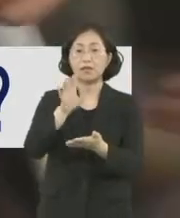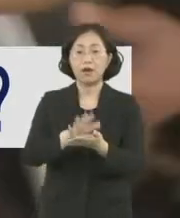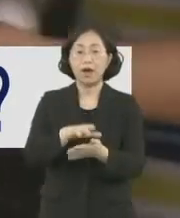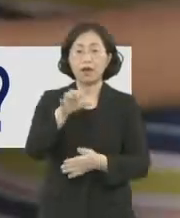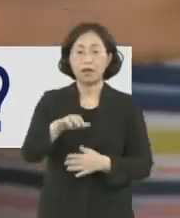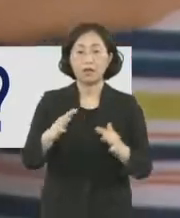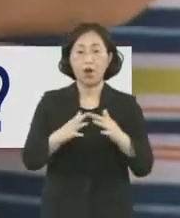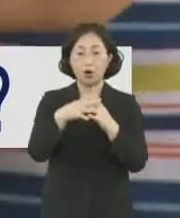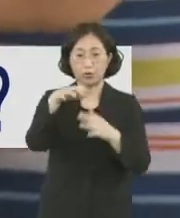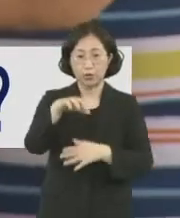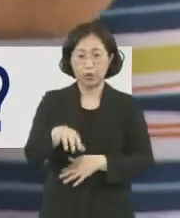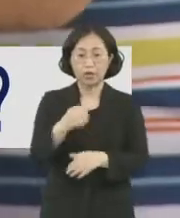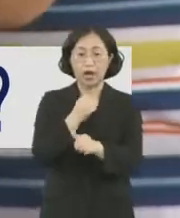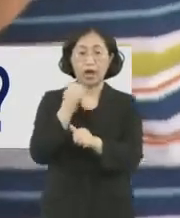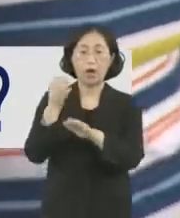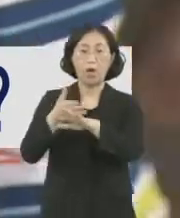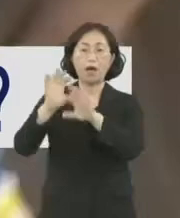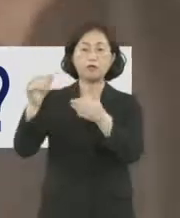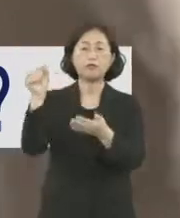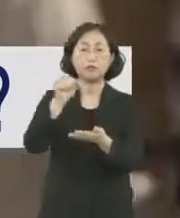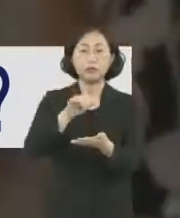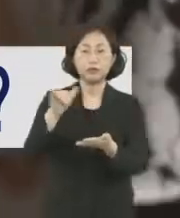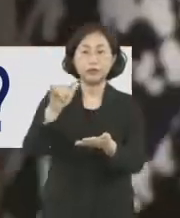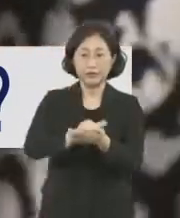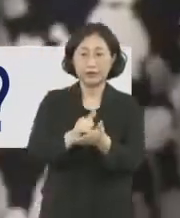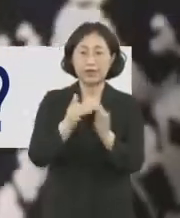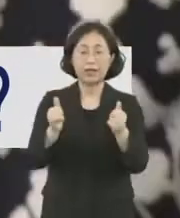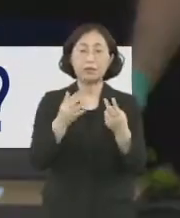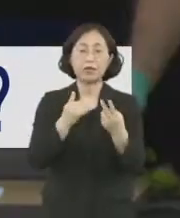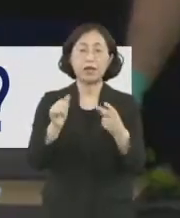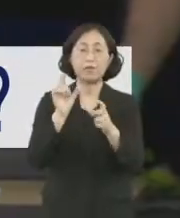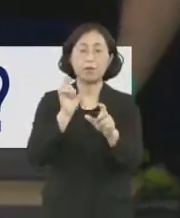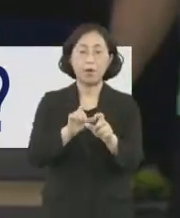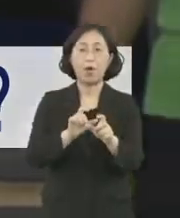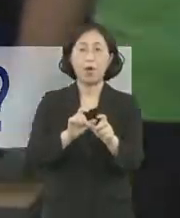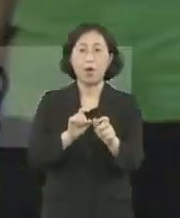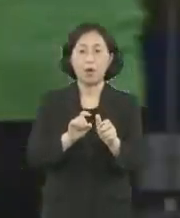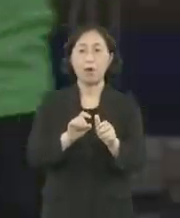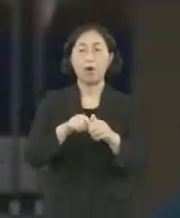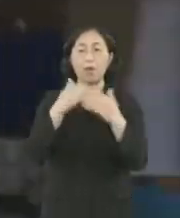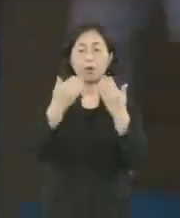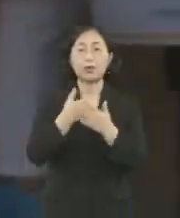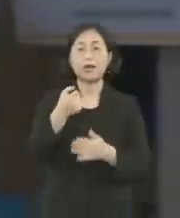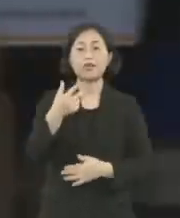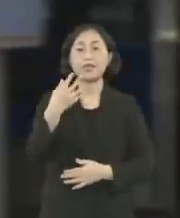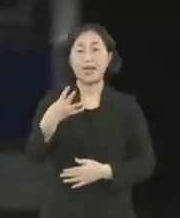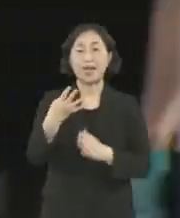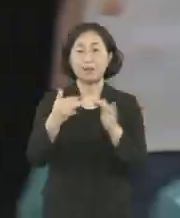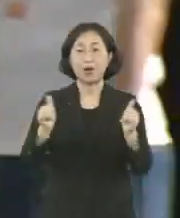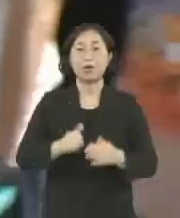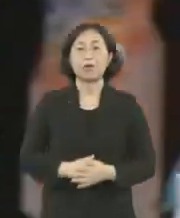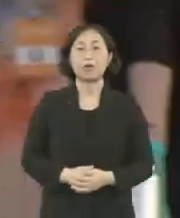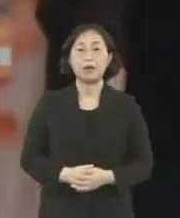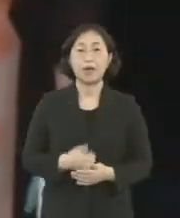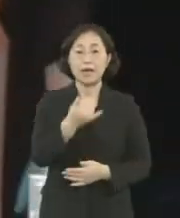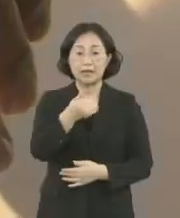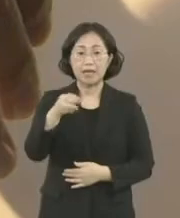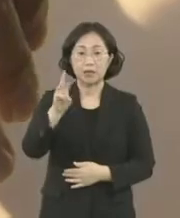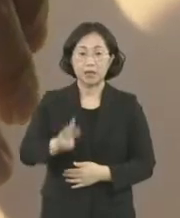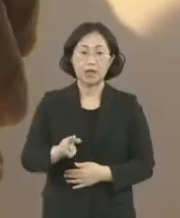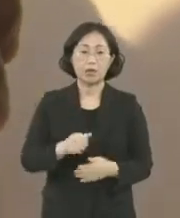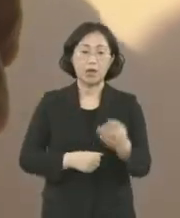건축현장 외국인이 2명도 추가 학진 대는 등 모두 68명이 양성 판정을 받았습니다 세종 에서도